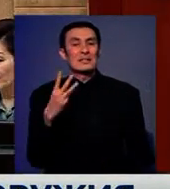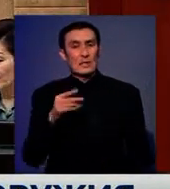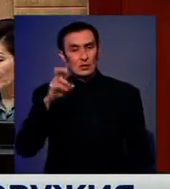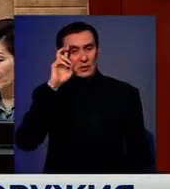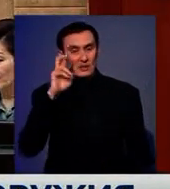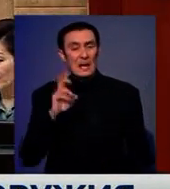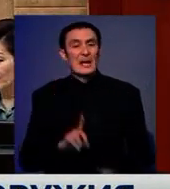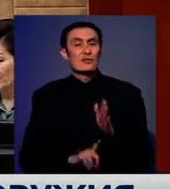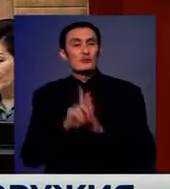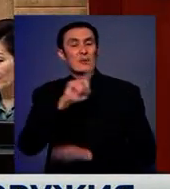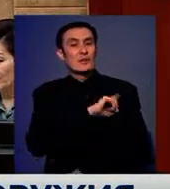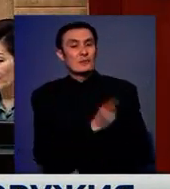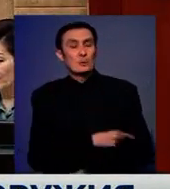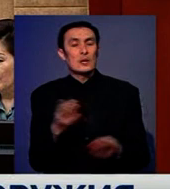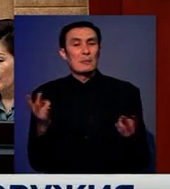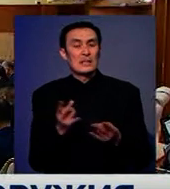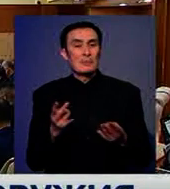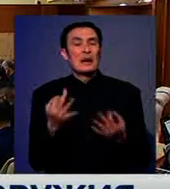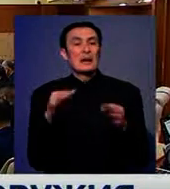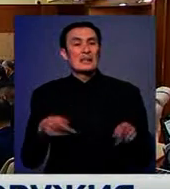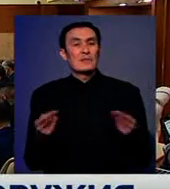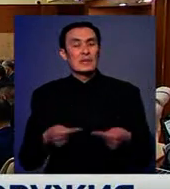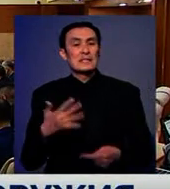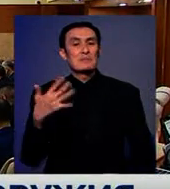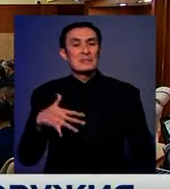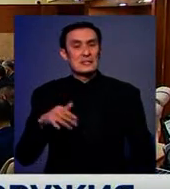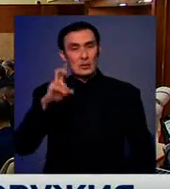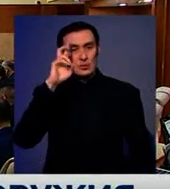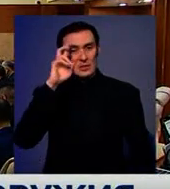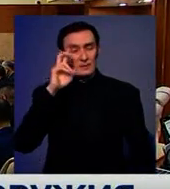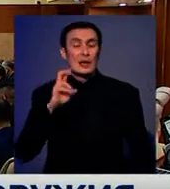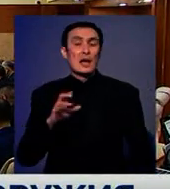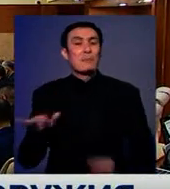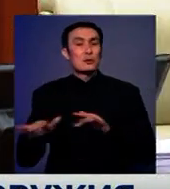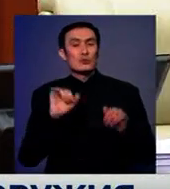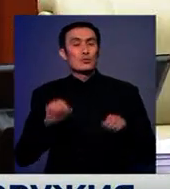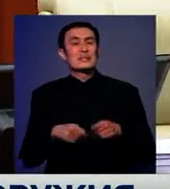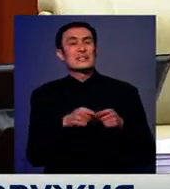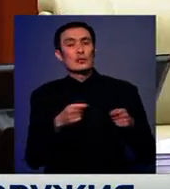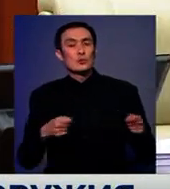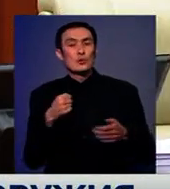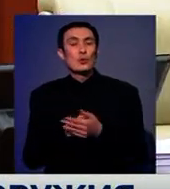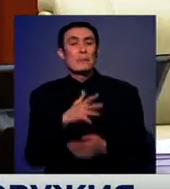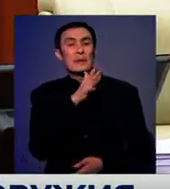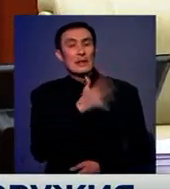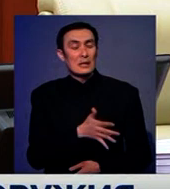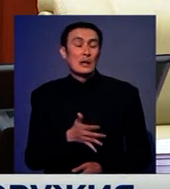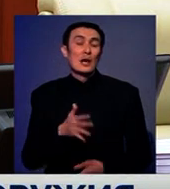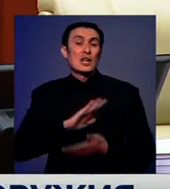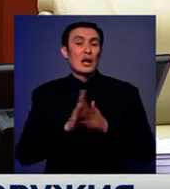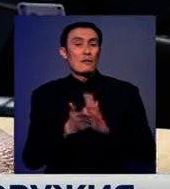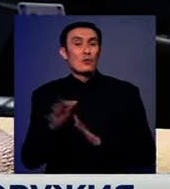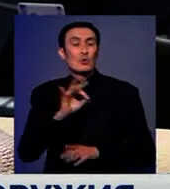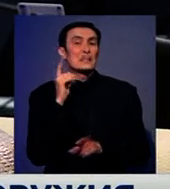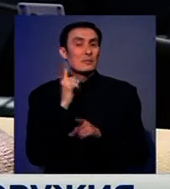23. А для вступления в силу необходима его ратификация 50 странами. Процедура может затянуться до 5 лет. Я напомню, договор